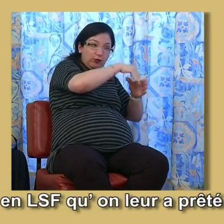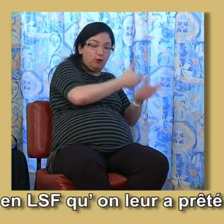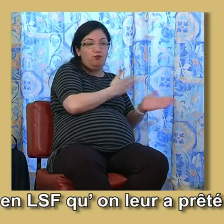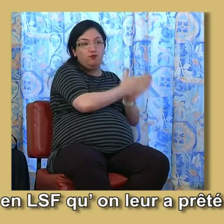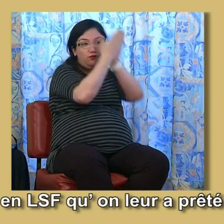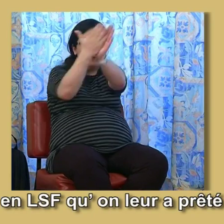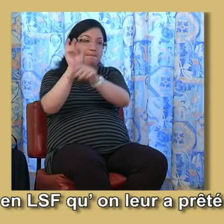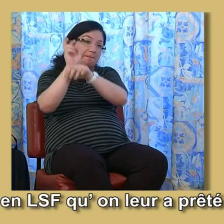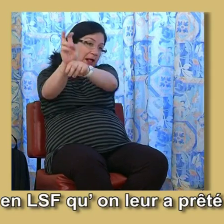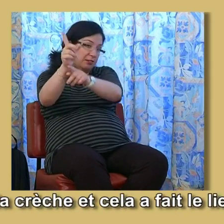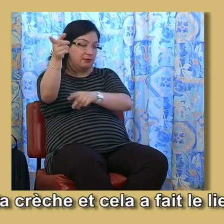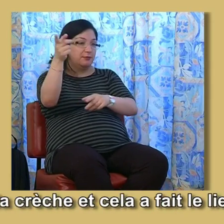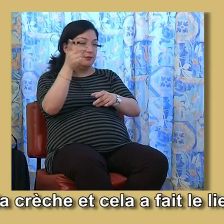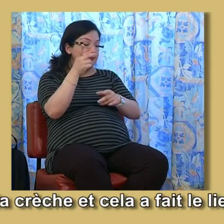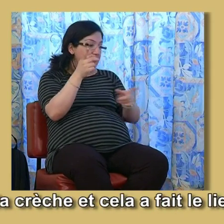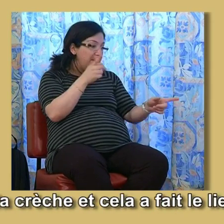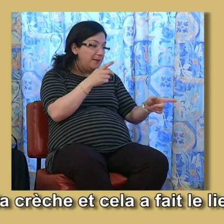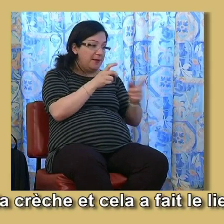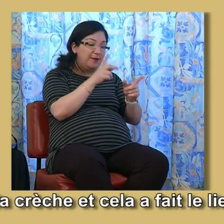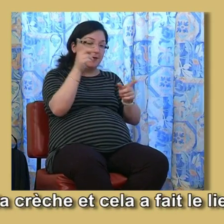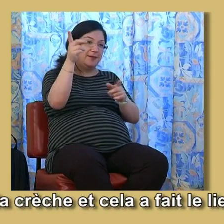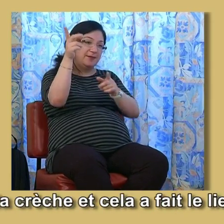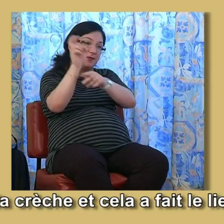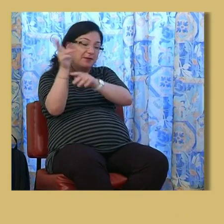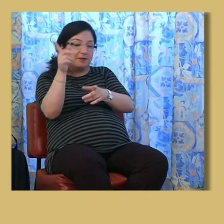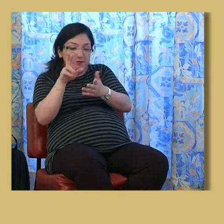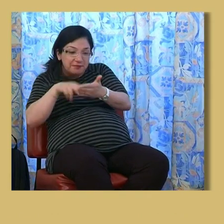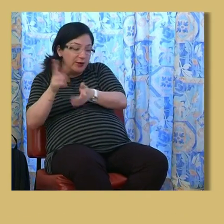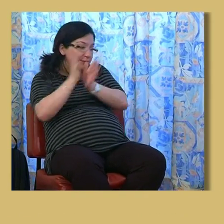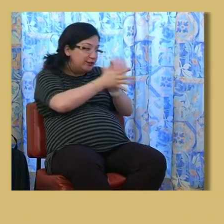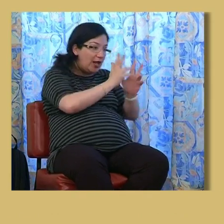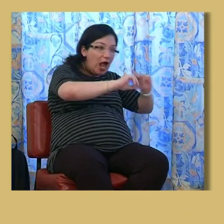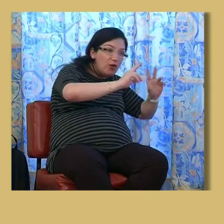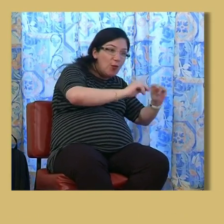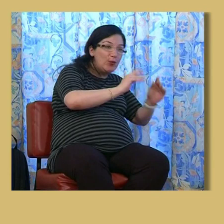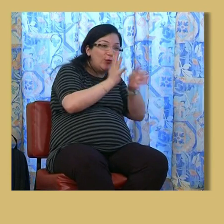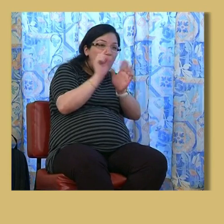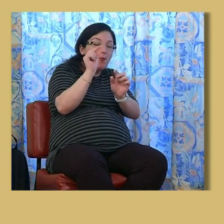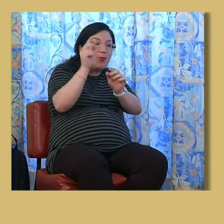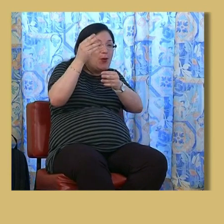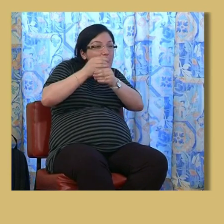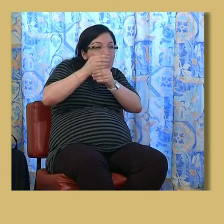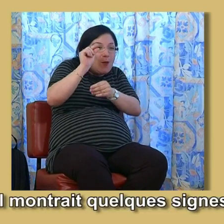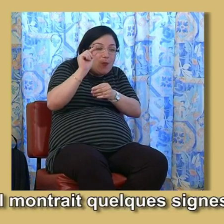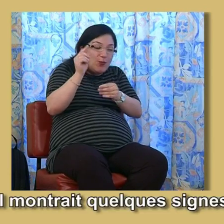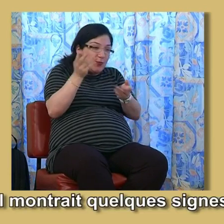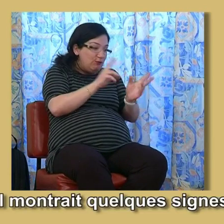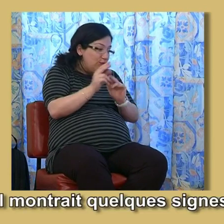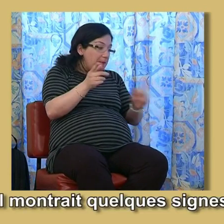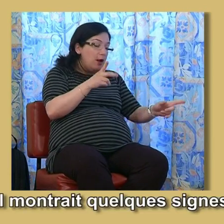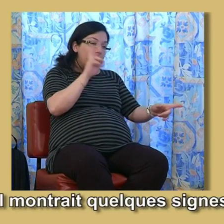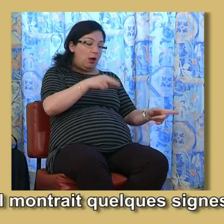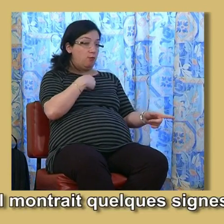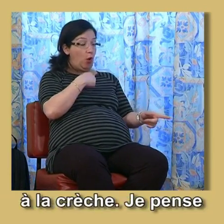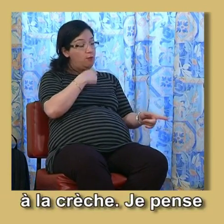livre en LSF qu'on a prêté à la crèche. Et donc en fait ça fait un peu le lien. Lui, il